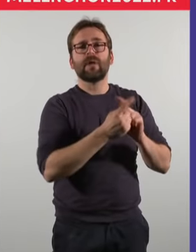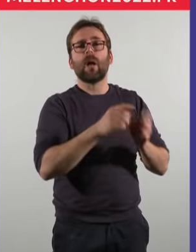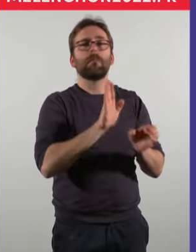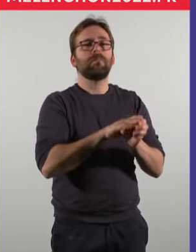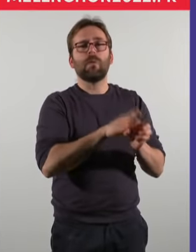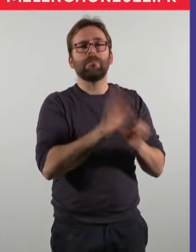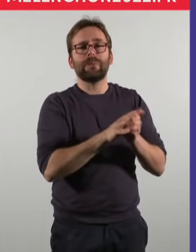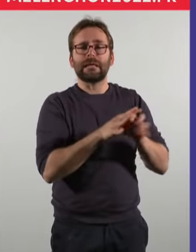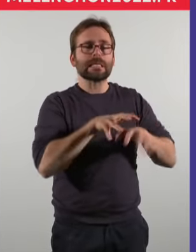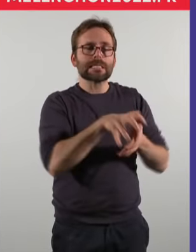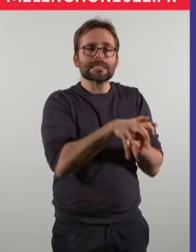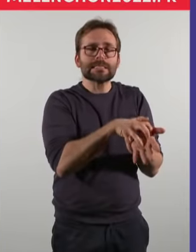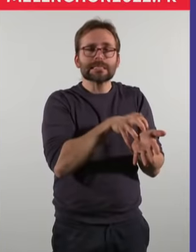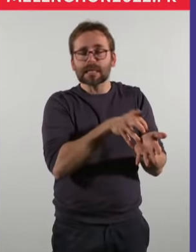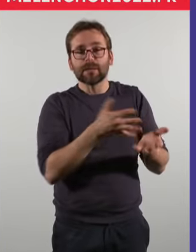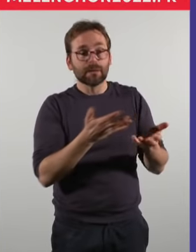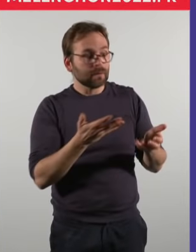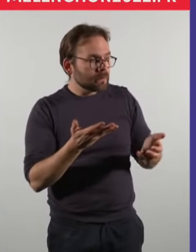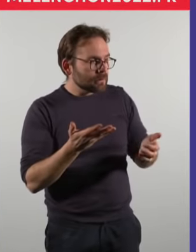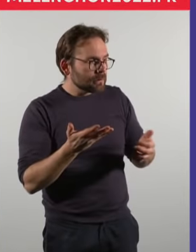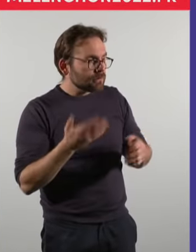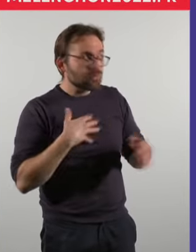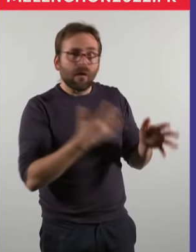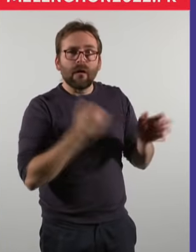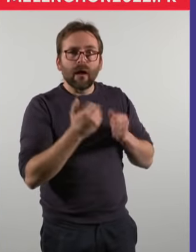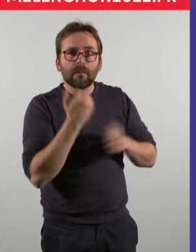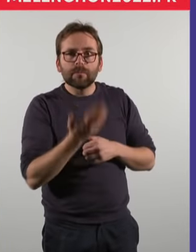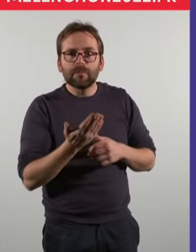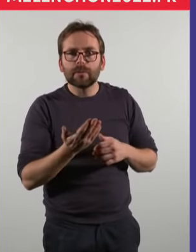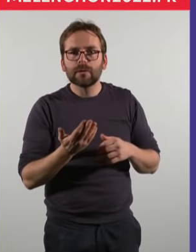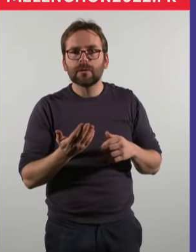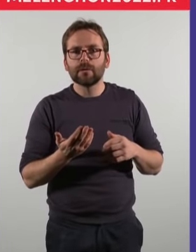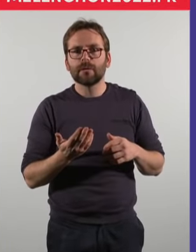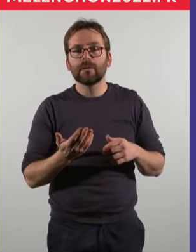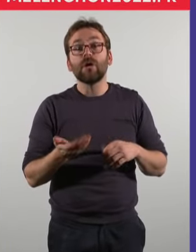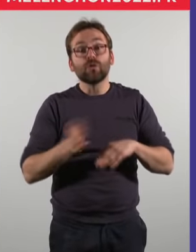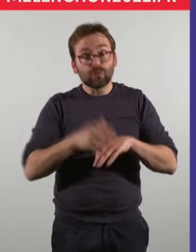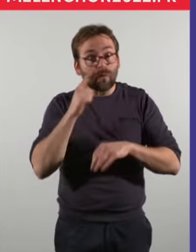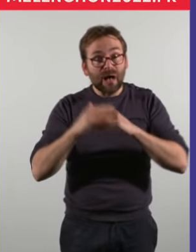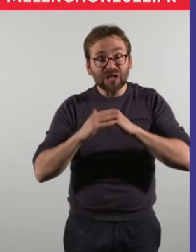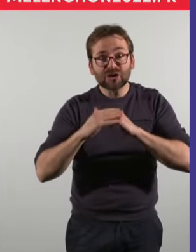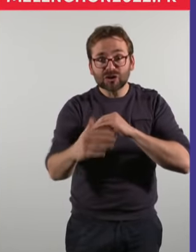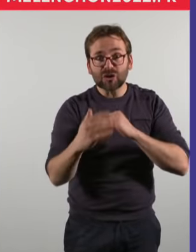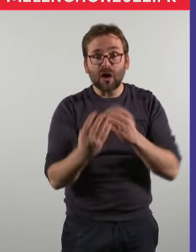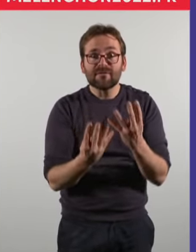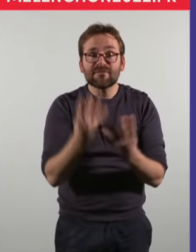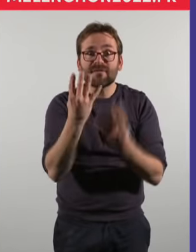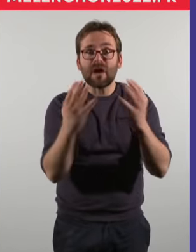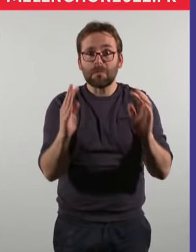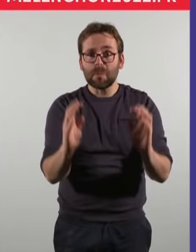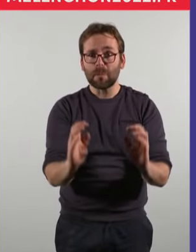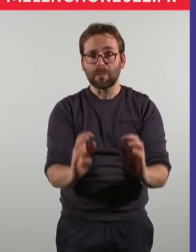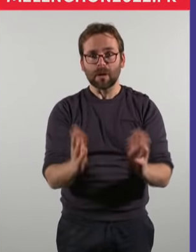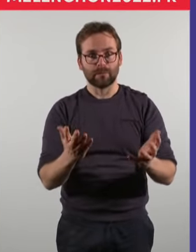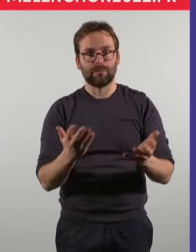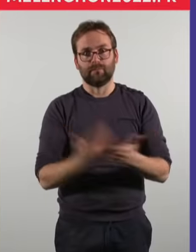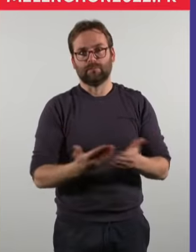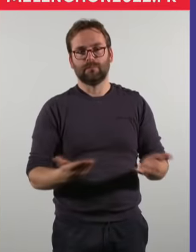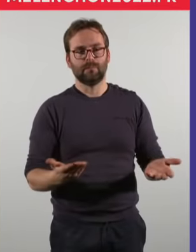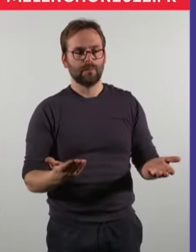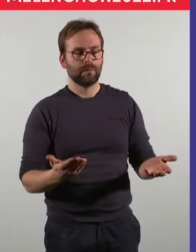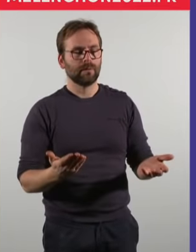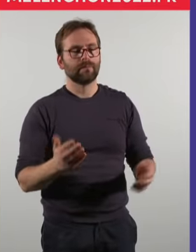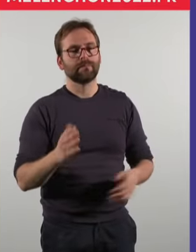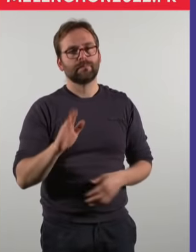tirer, alors même qu'on s'aperçoit que les sols baissent en fécondité comme jamais dans l'histoire.